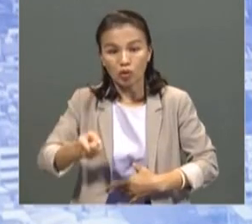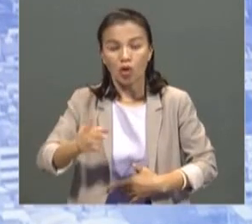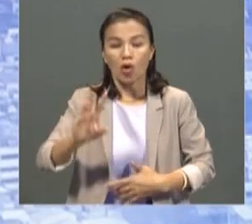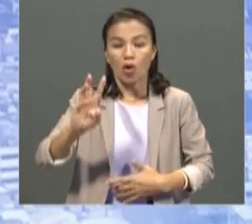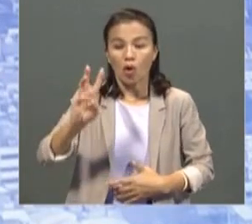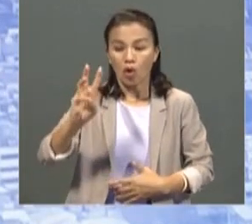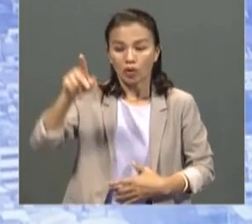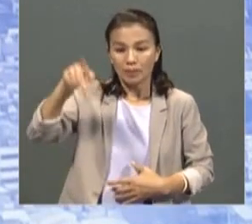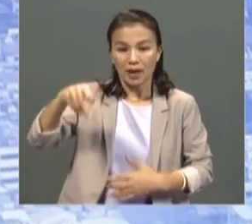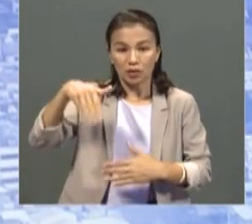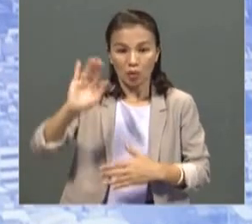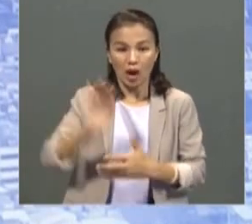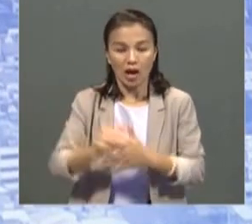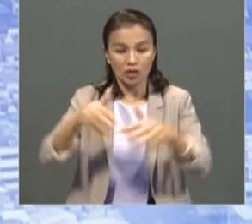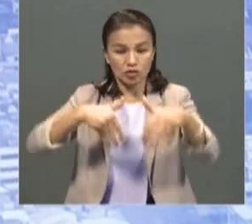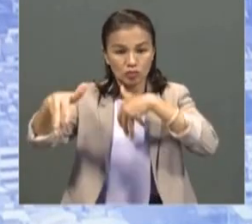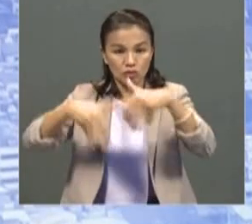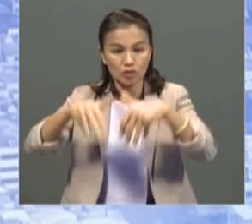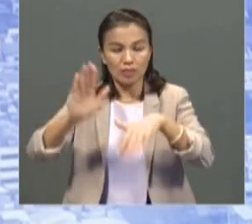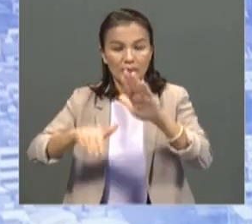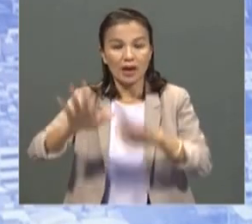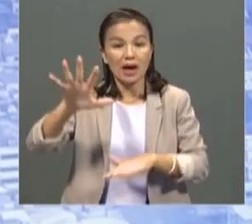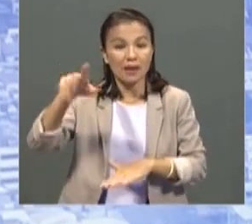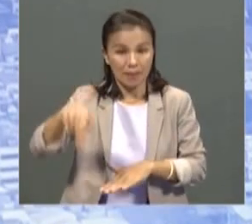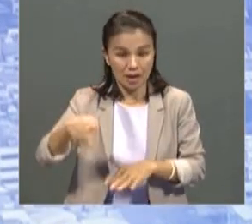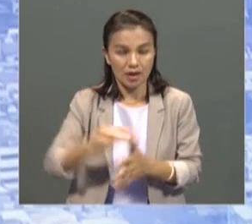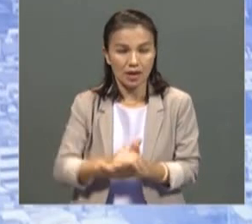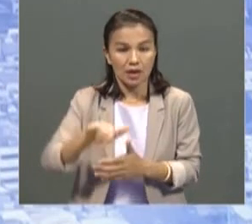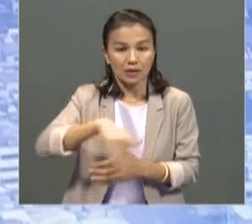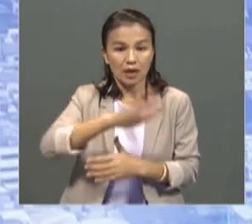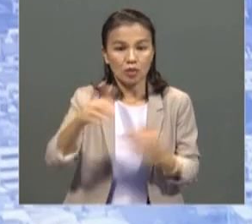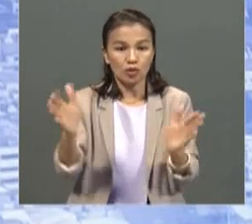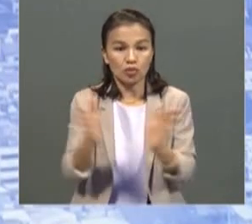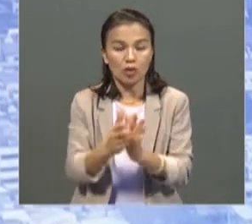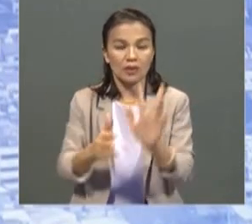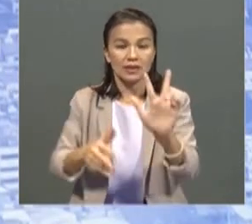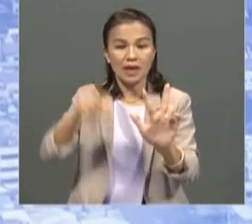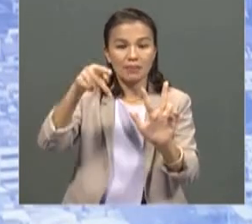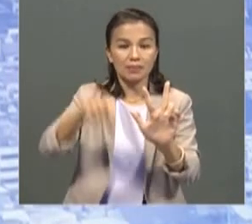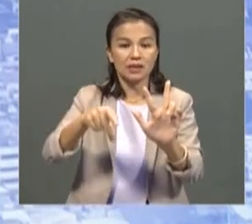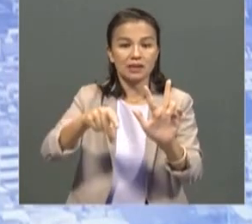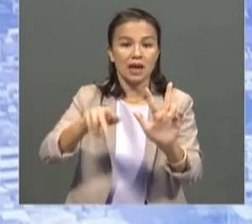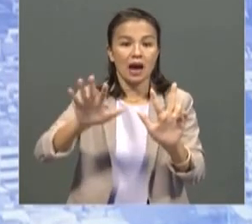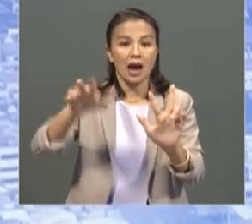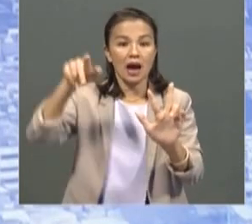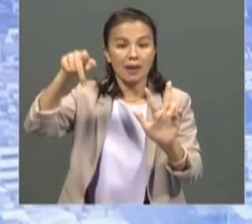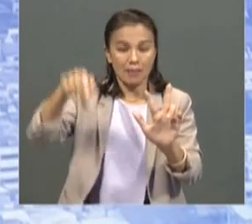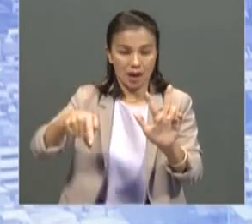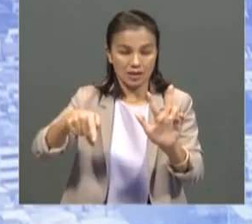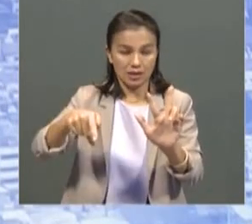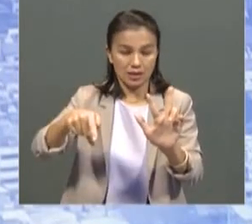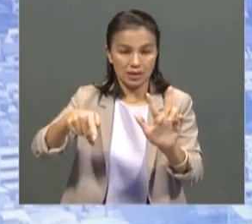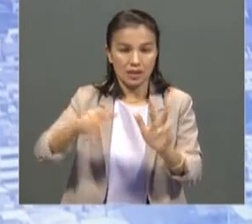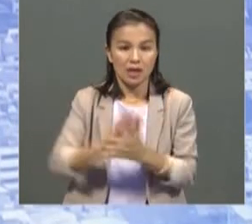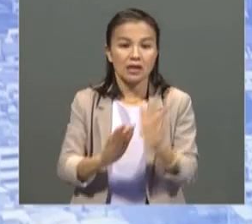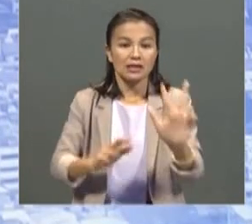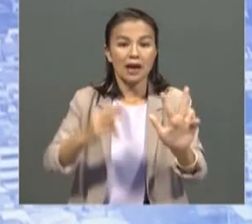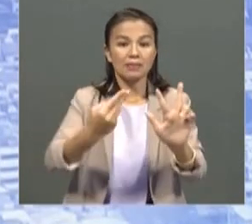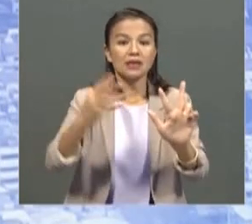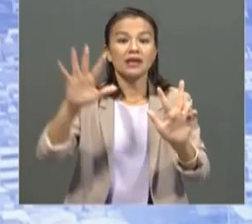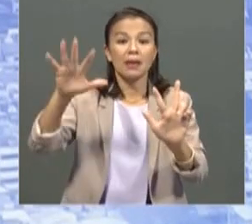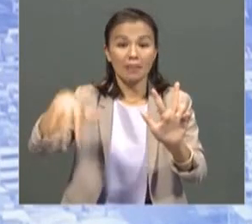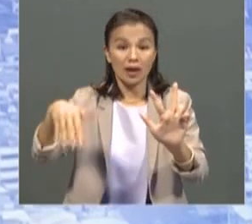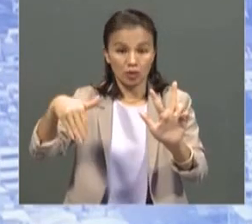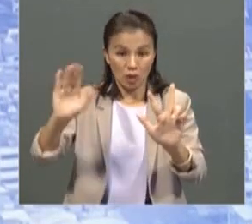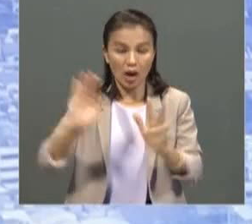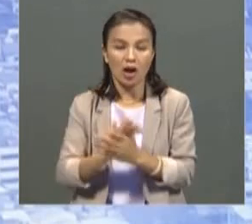န္ဒီယောဂအခန်းရှိတဲ့လူက16000ကျော်ပေါ့နော်ပြည်သူတွေ5000ကျော်ပါမယ်အားလုံးပေါင်းစုစုပေါင်းတော့3000ကျော်ပေါ့နော်ဒါဒီ